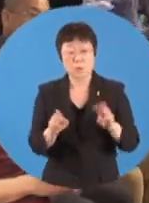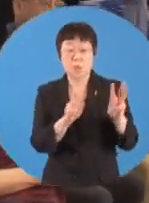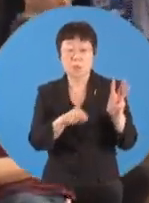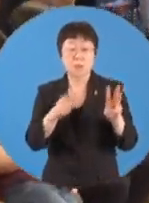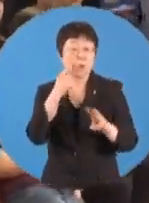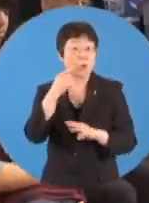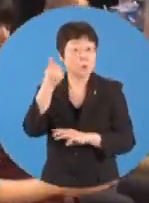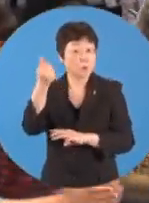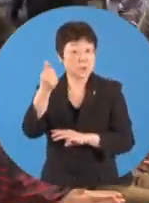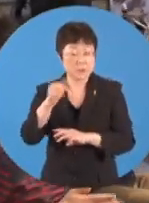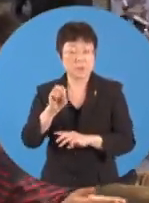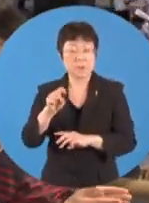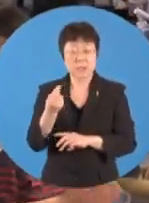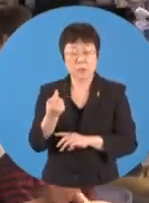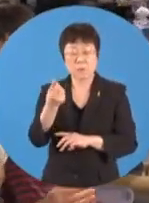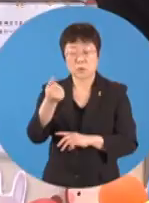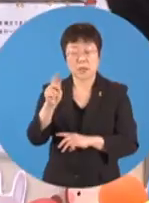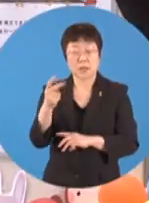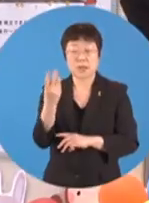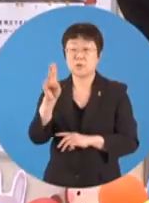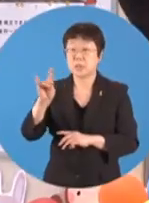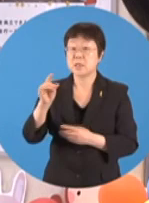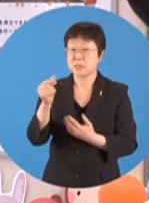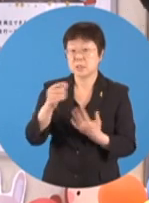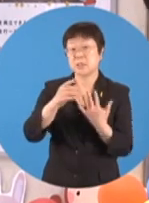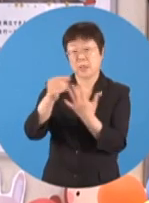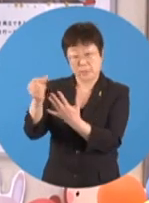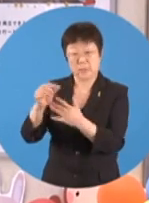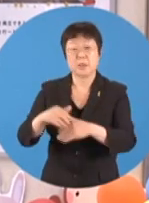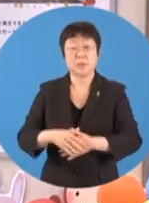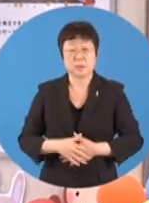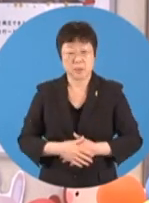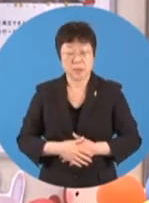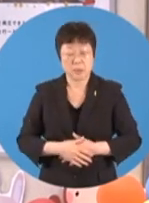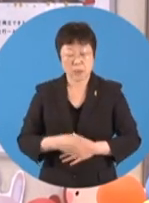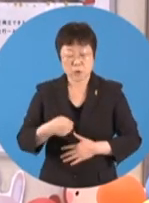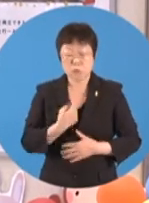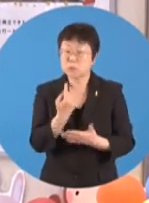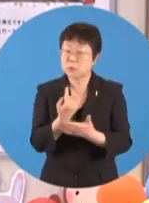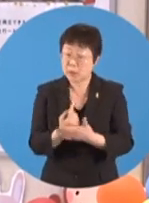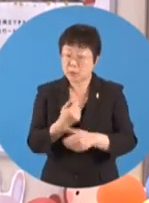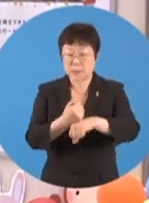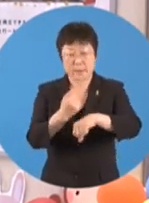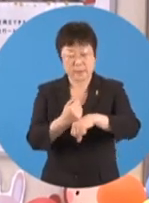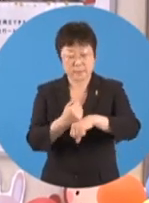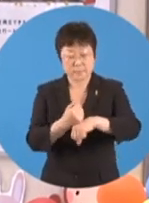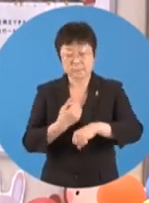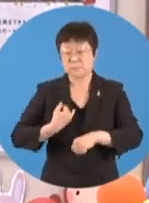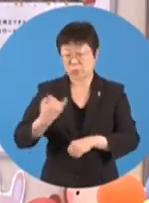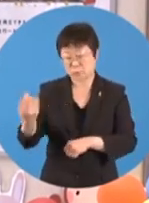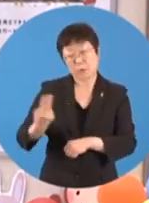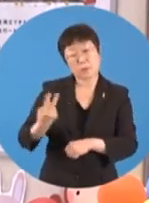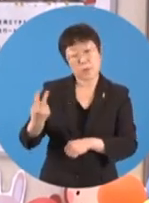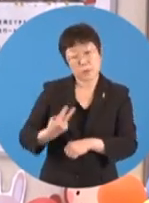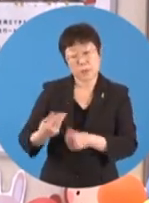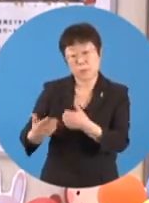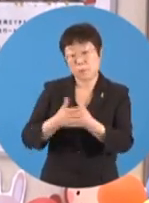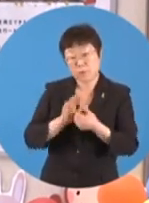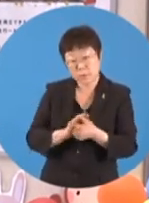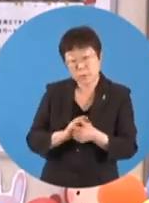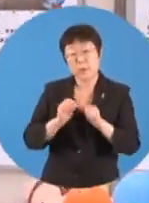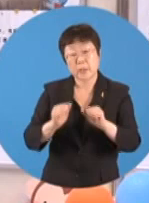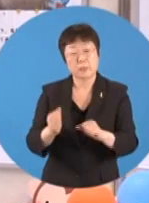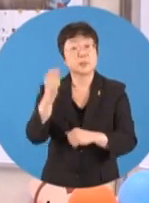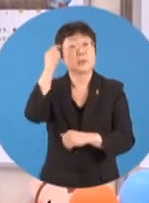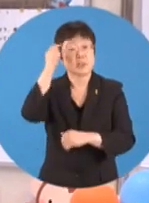んが選ばれました。 一人でやるとやっぱ大変なことも多いんで、二人で協力してなんかやることを意識し